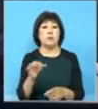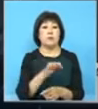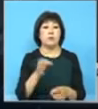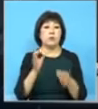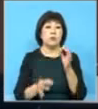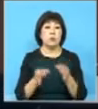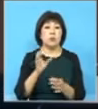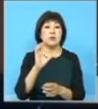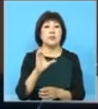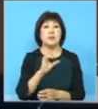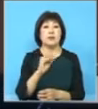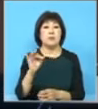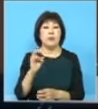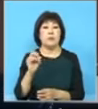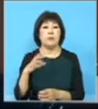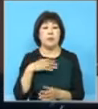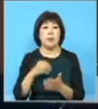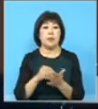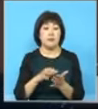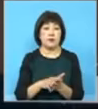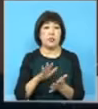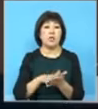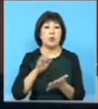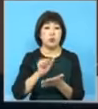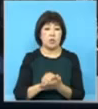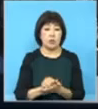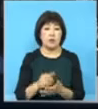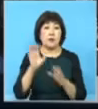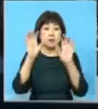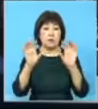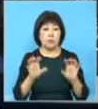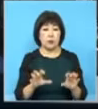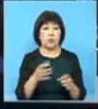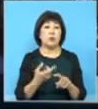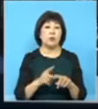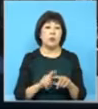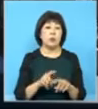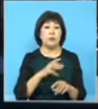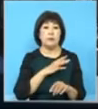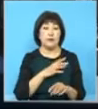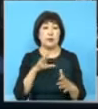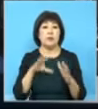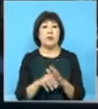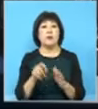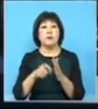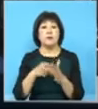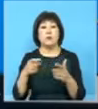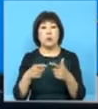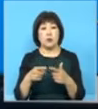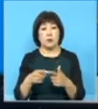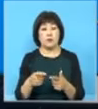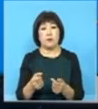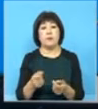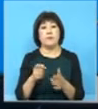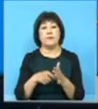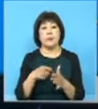Нурилой Сатыбалдиной подробно отмечены нарушения требований процессуального законодательства, допускаемые органами уголовного преследования, и раскрыты проблемные